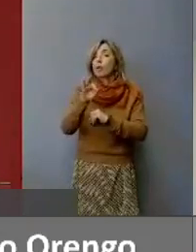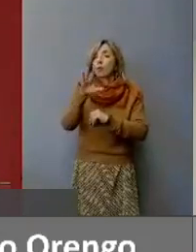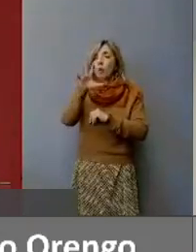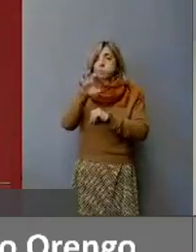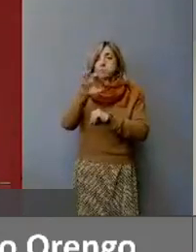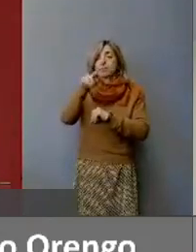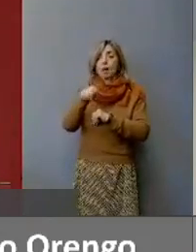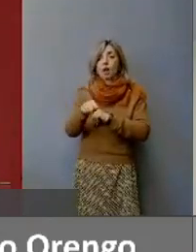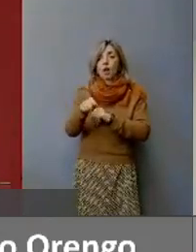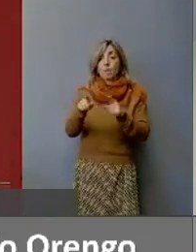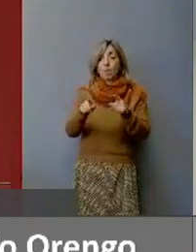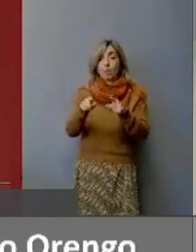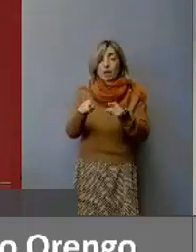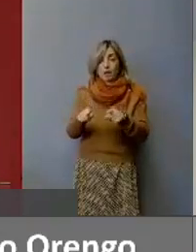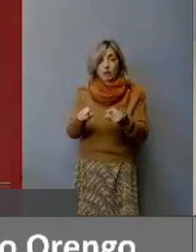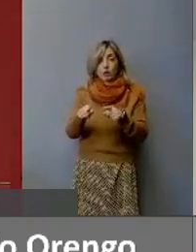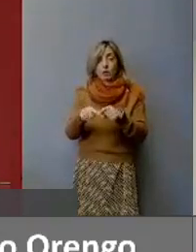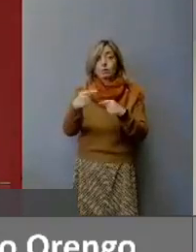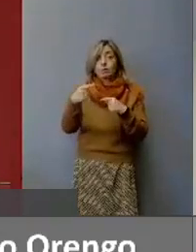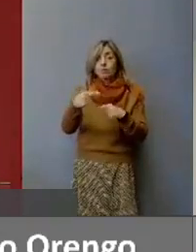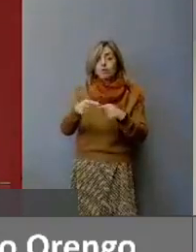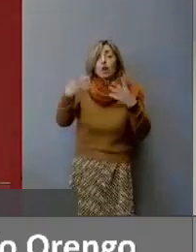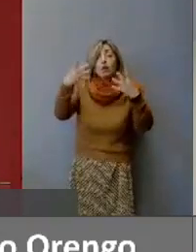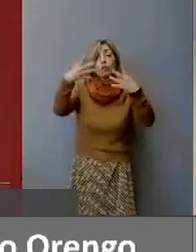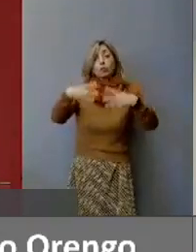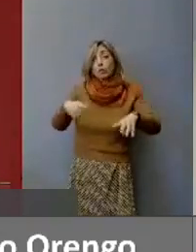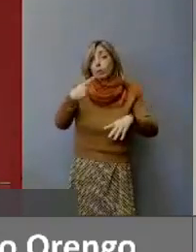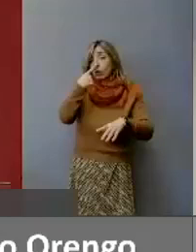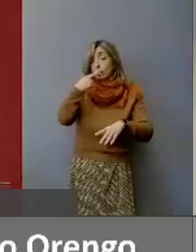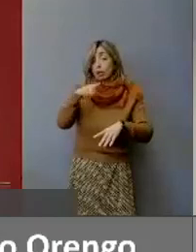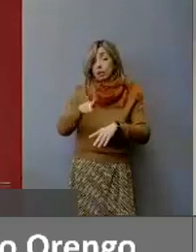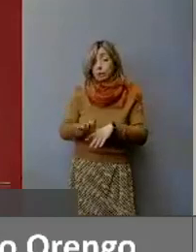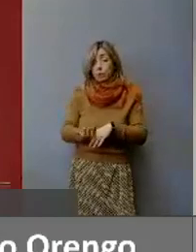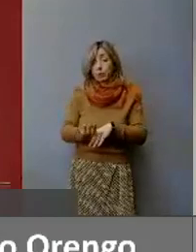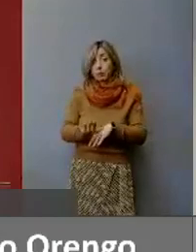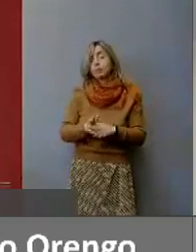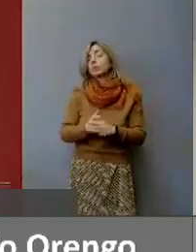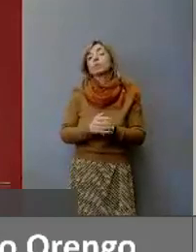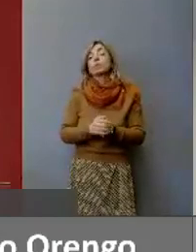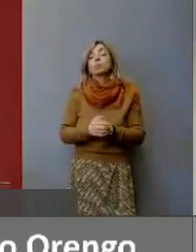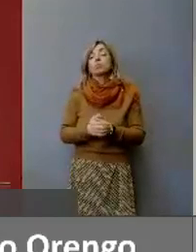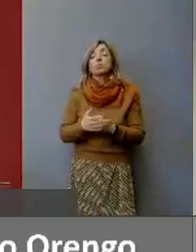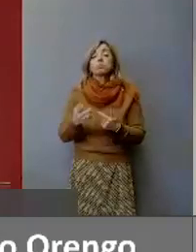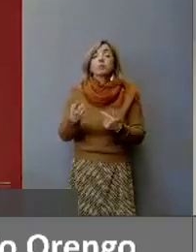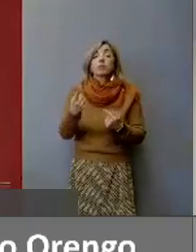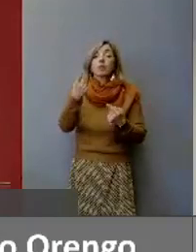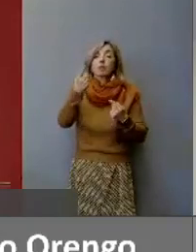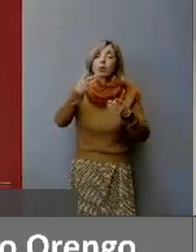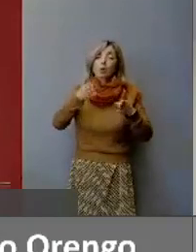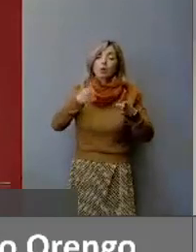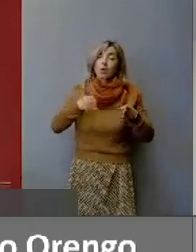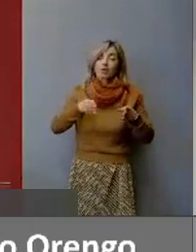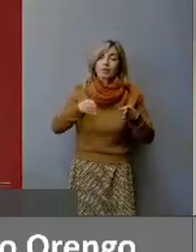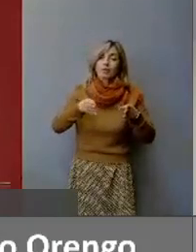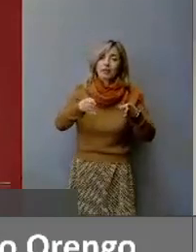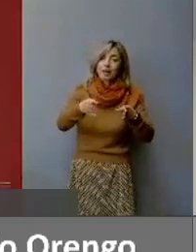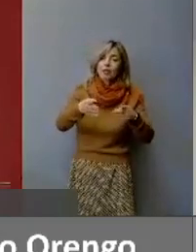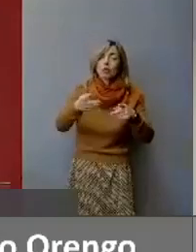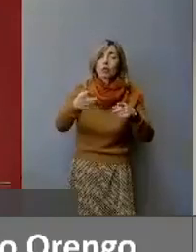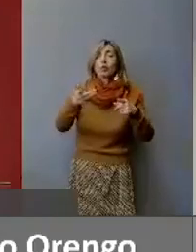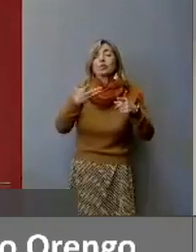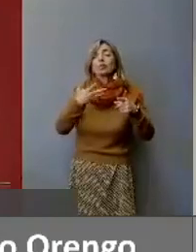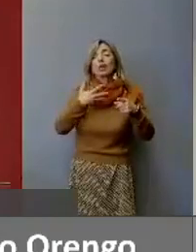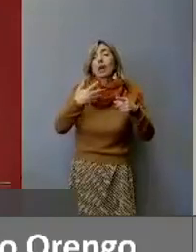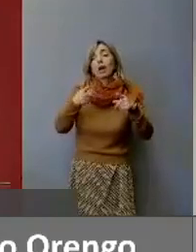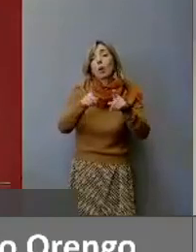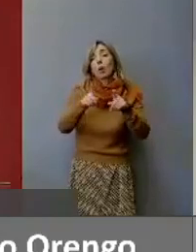funzionamento è è di questo tipo da un lato solo per un tratto simile appunto a quello che c'è in sopraelevata mentre